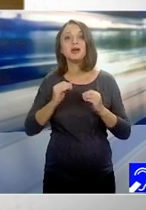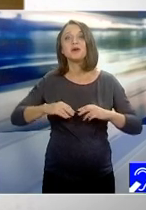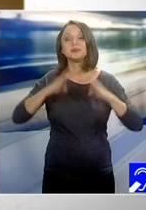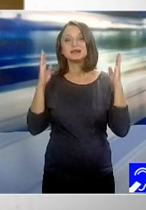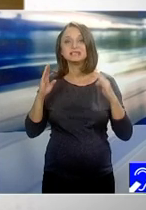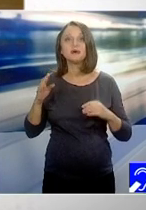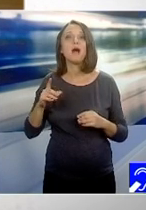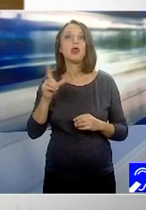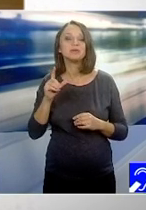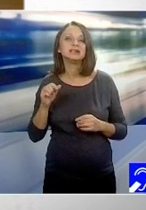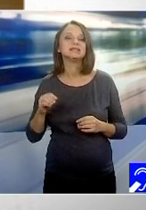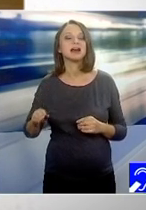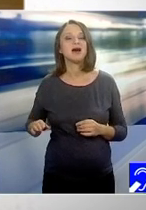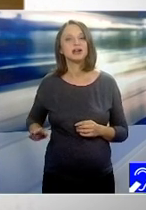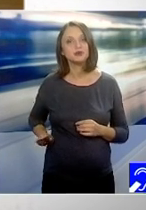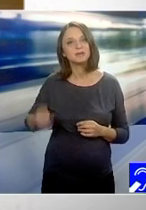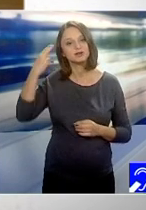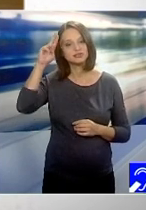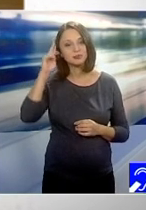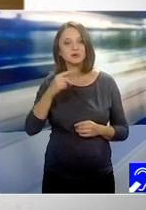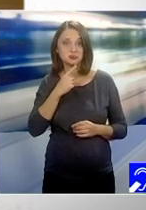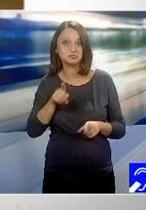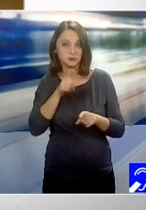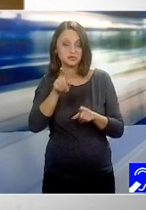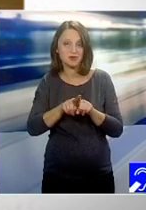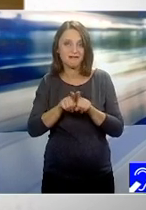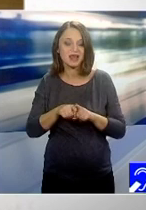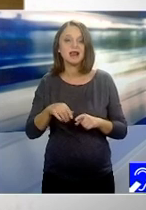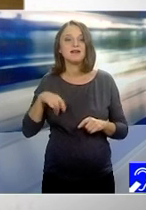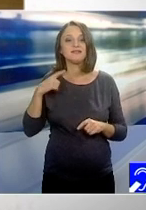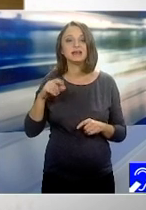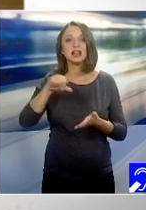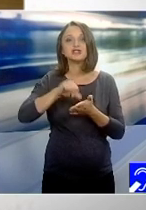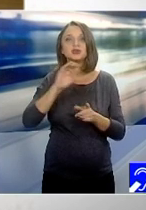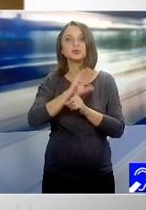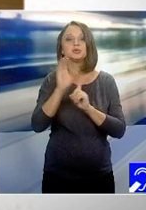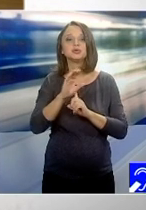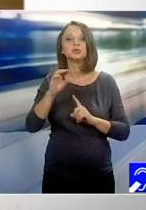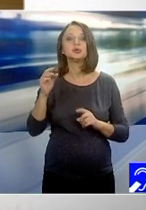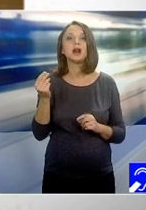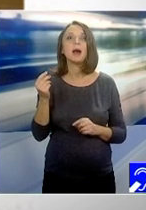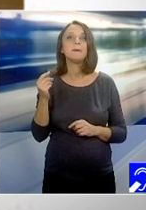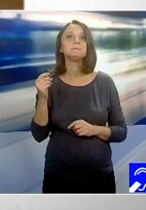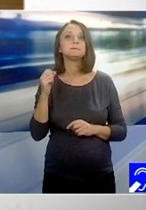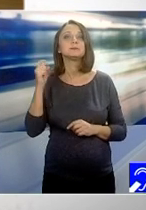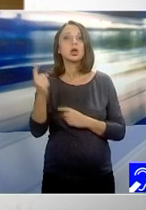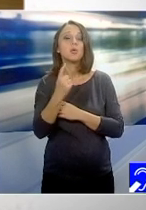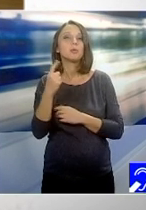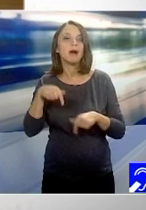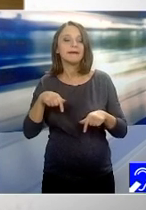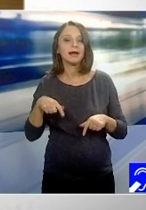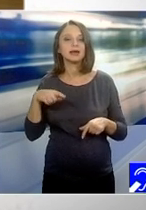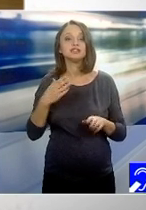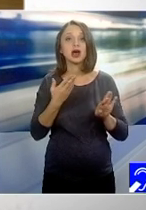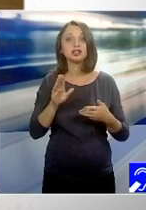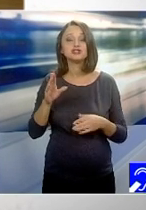ziua, doamnelor, domnilor. Așa cum spuneai și tu, ne aflăm deja la Centrul de Cultură Urbană Casino, unde la ora 19 începe Atypic Beauty.